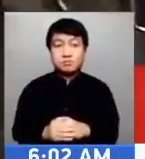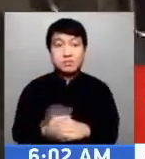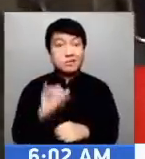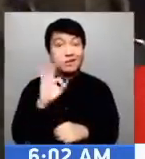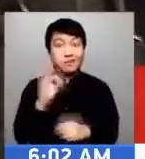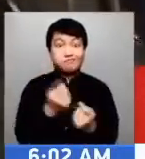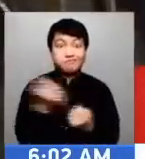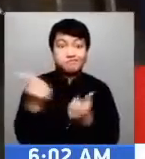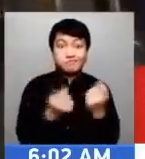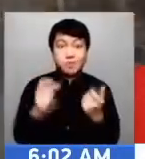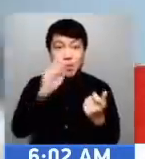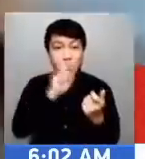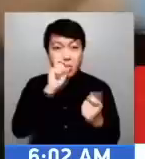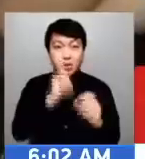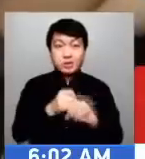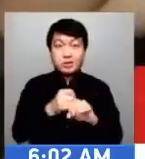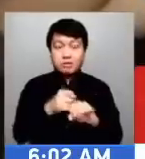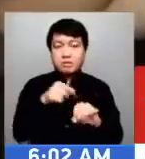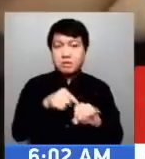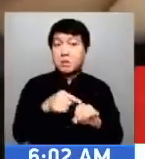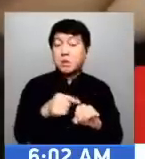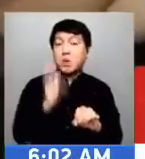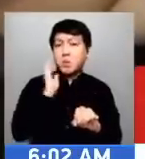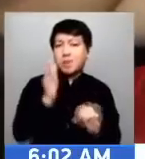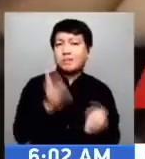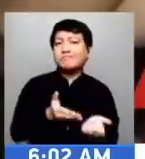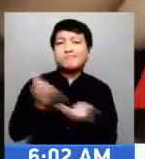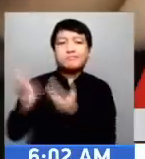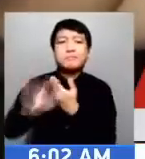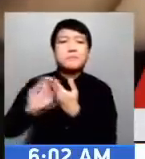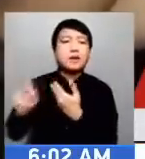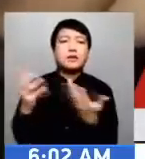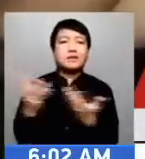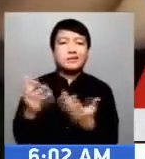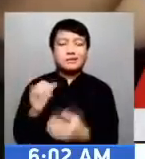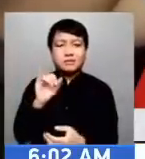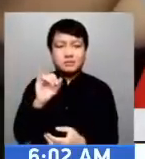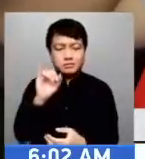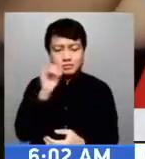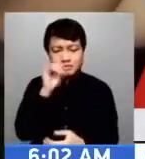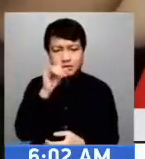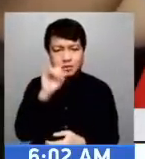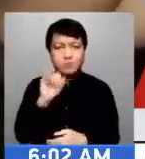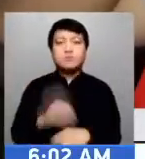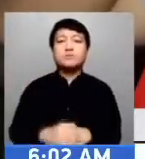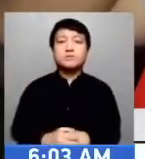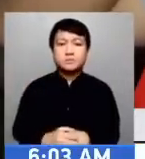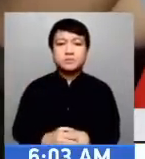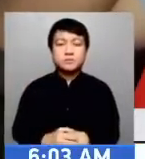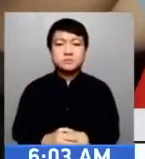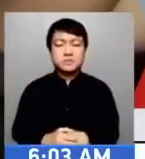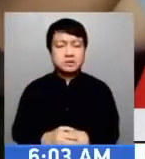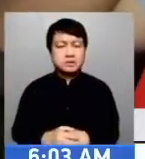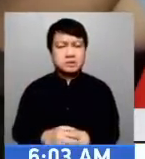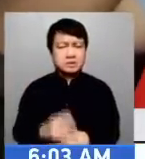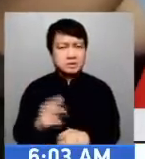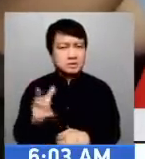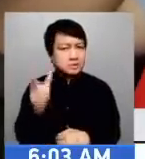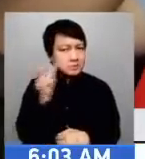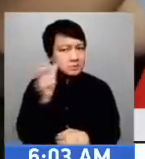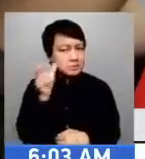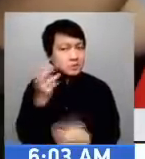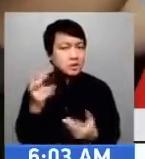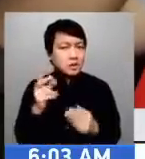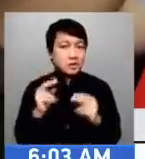sa Ilocos ang kanyang jeepney. Narinig ko sa balita na kung bibigyan nila ng ano, eh makakakuha yung mga gustong kumuha